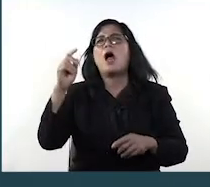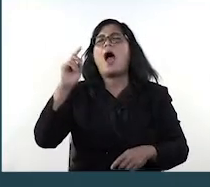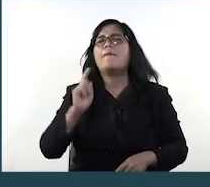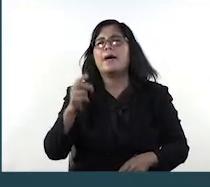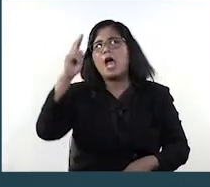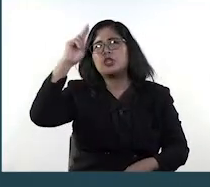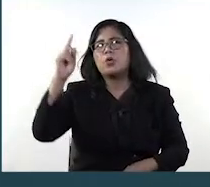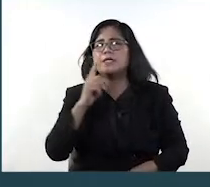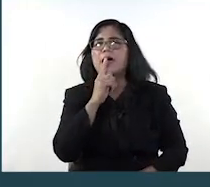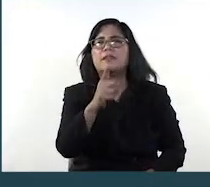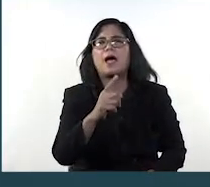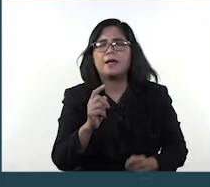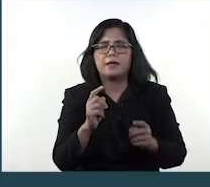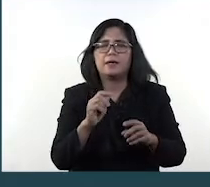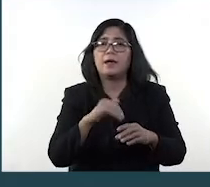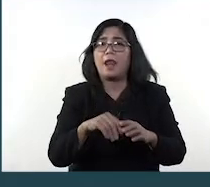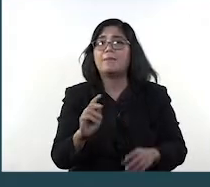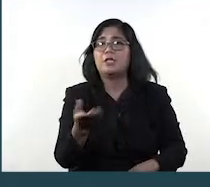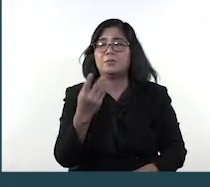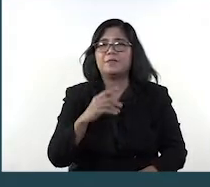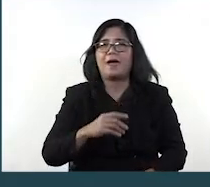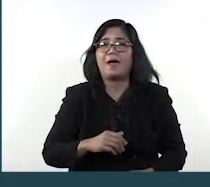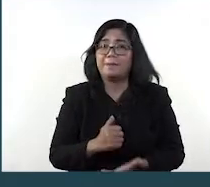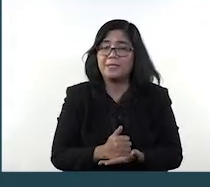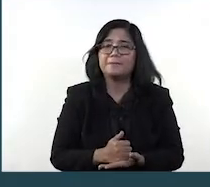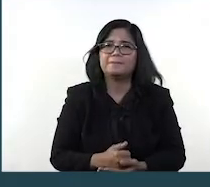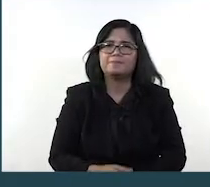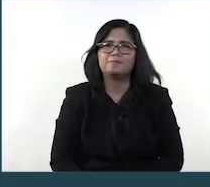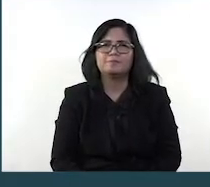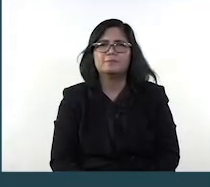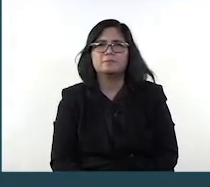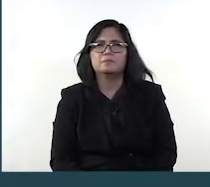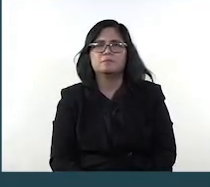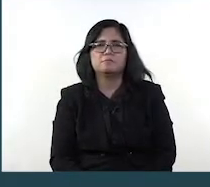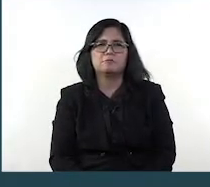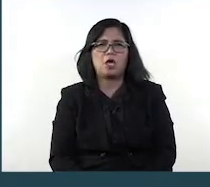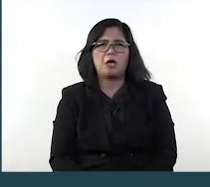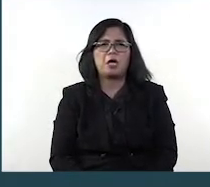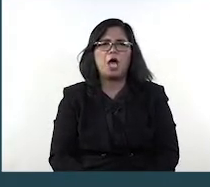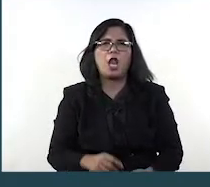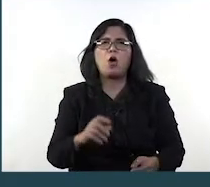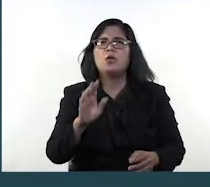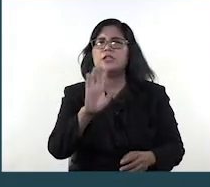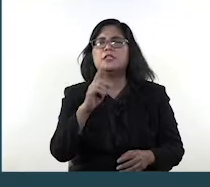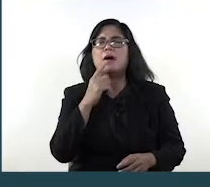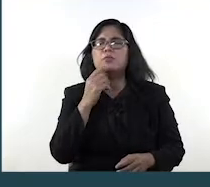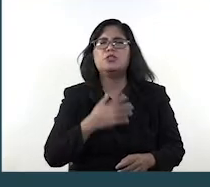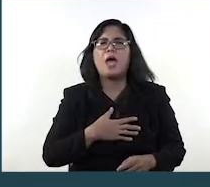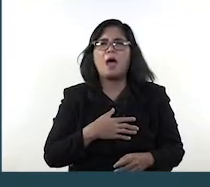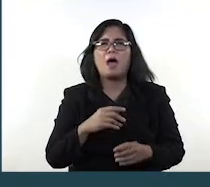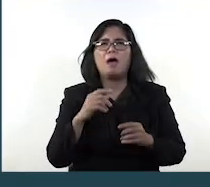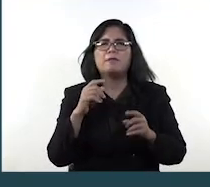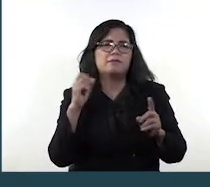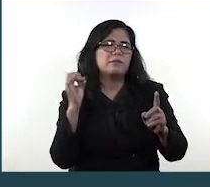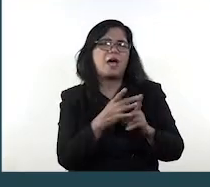Hai orang-orang yang tidak aktif dan tidak memiliki target gua Ampang sekali diombang-ambingkan Gampang sekali kecewa